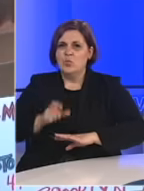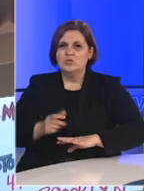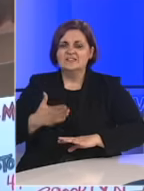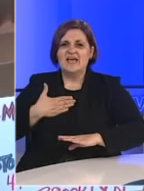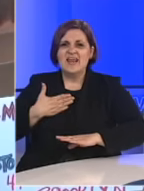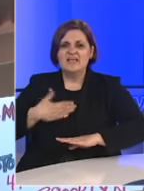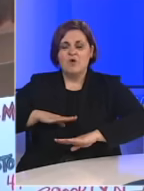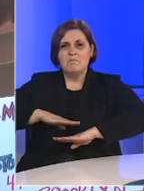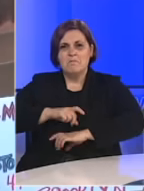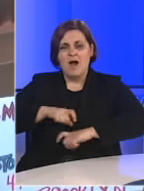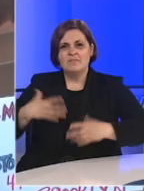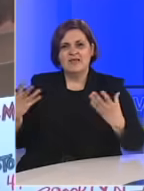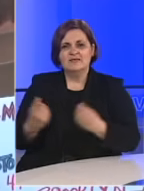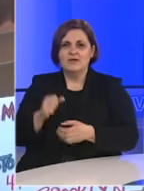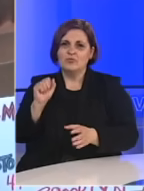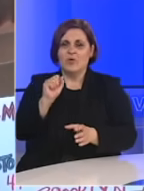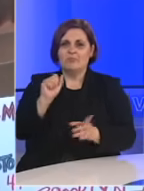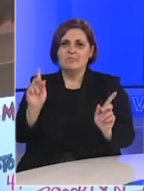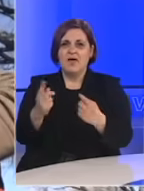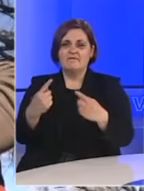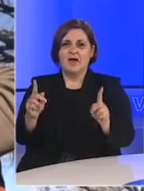na svoje balkone i zajedno pjevali.